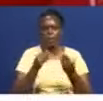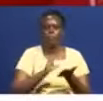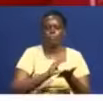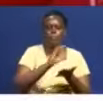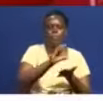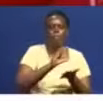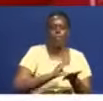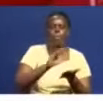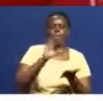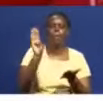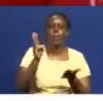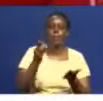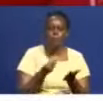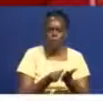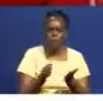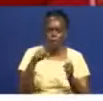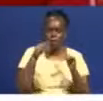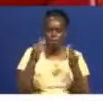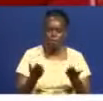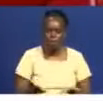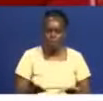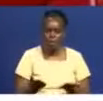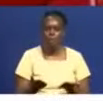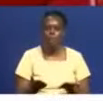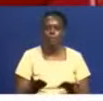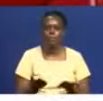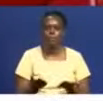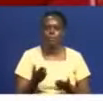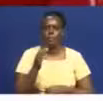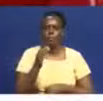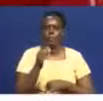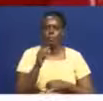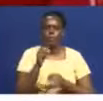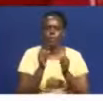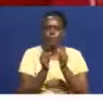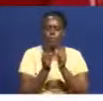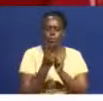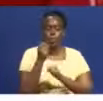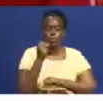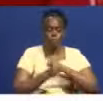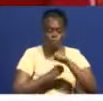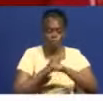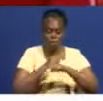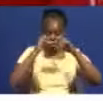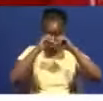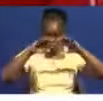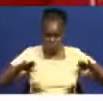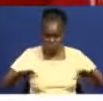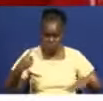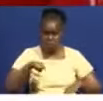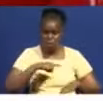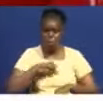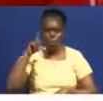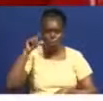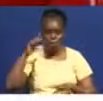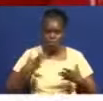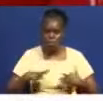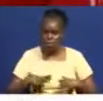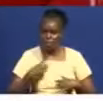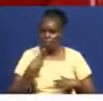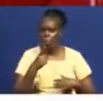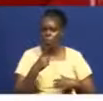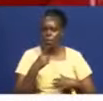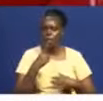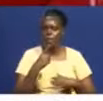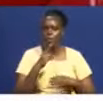pesa mabilioni. Mpaka sasa mwaka wa 12 wa ugatuzi, sisi watu wa pwani tunasema we